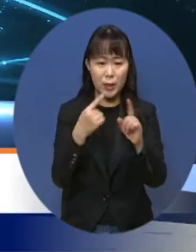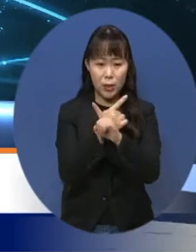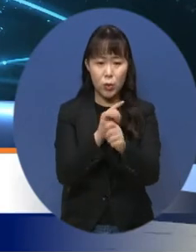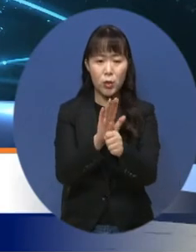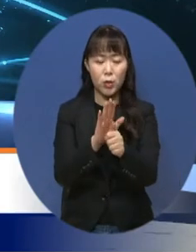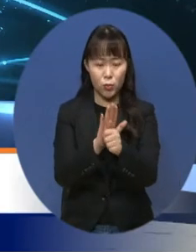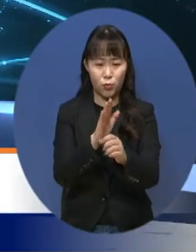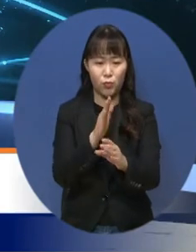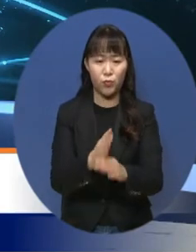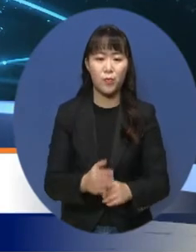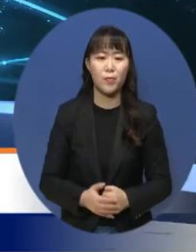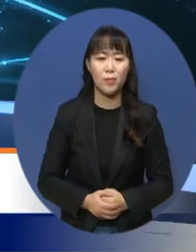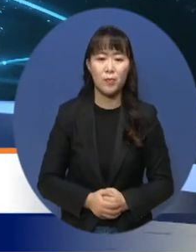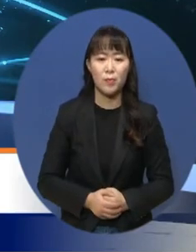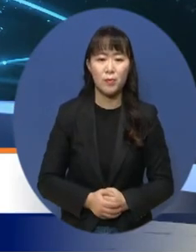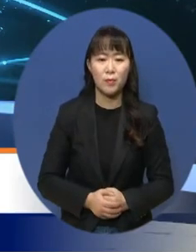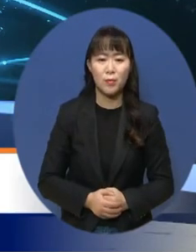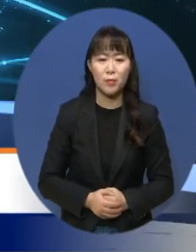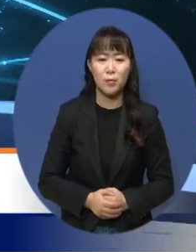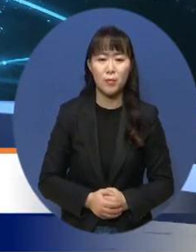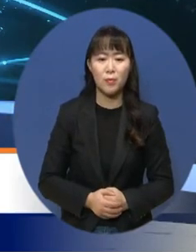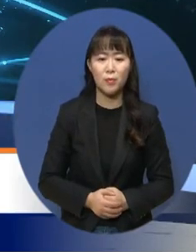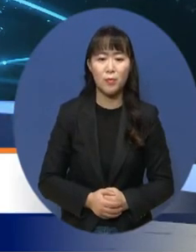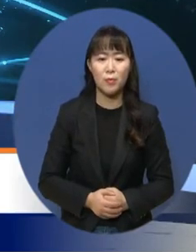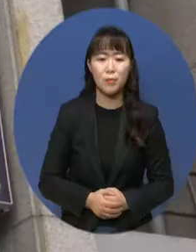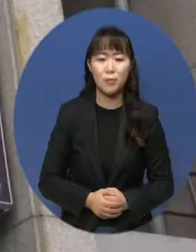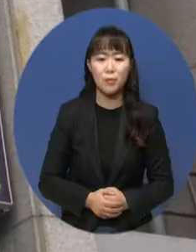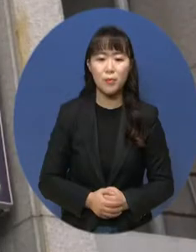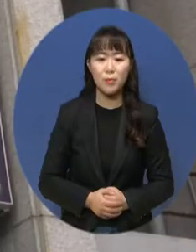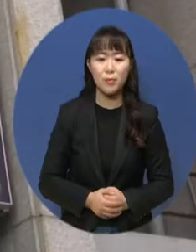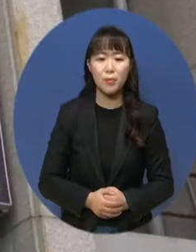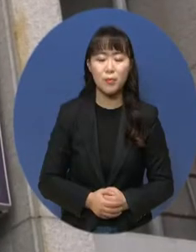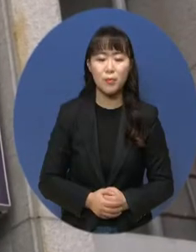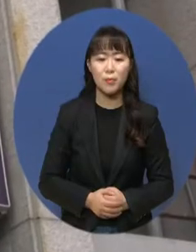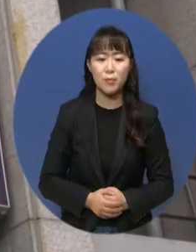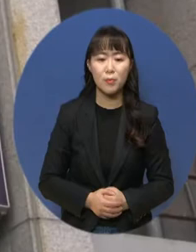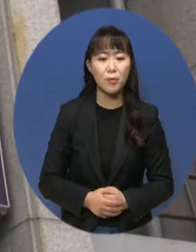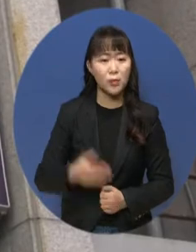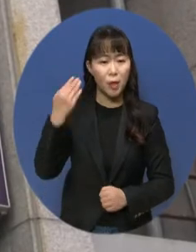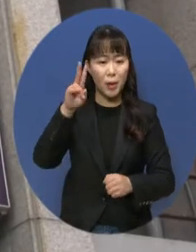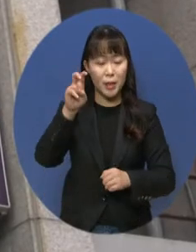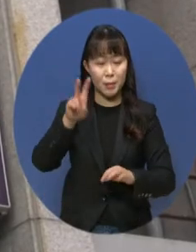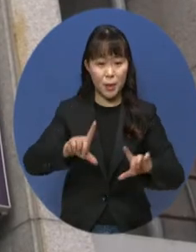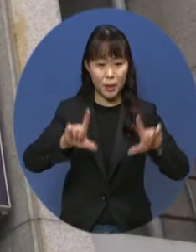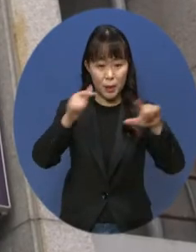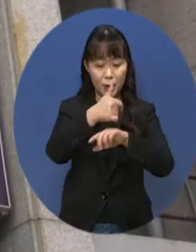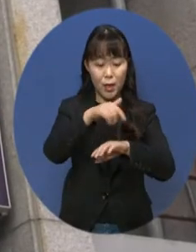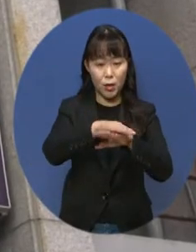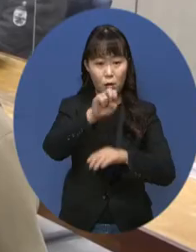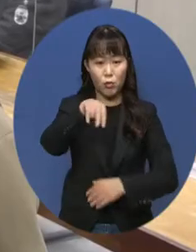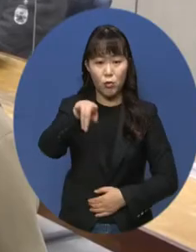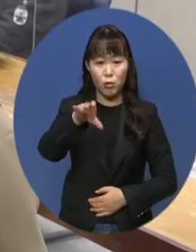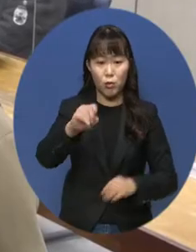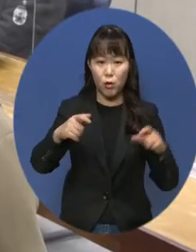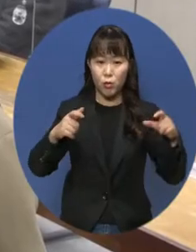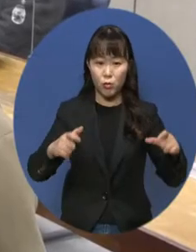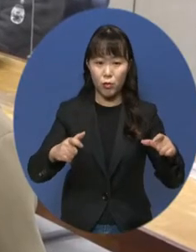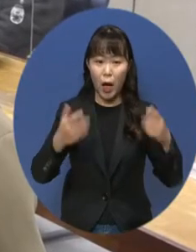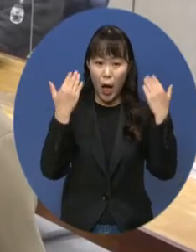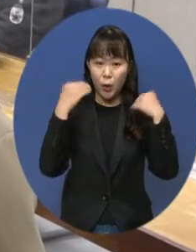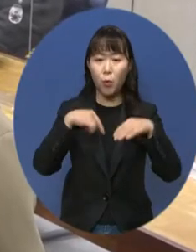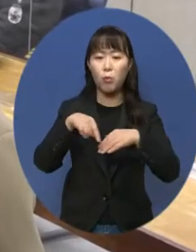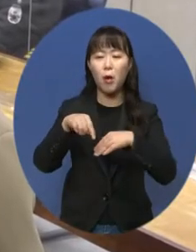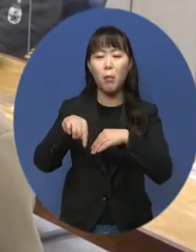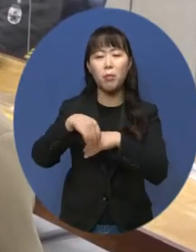지원에 나섰습니다. 김윤아 기자가 보도합니다. 지난 22일 대전 유성구 학교 밖